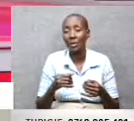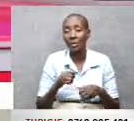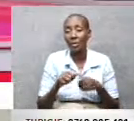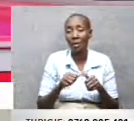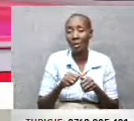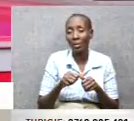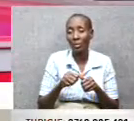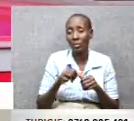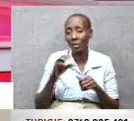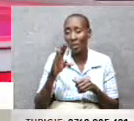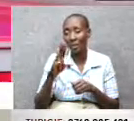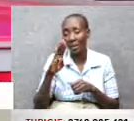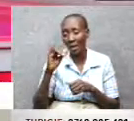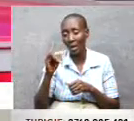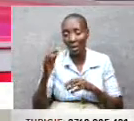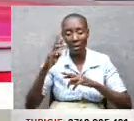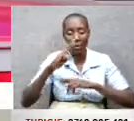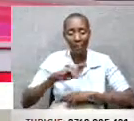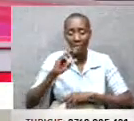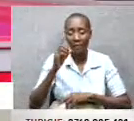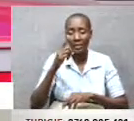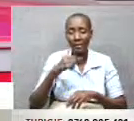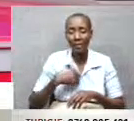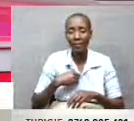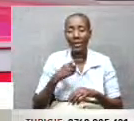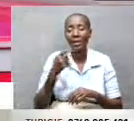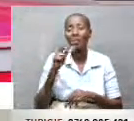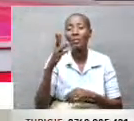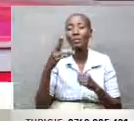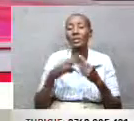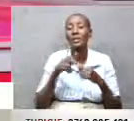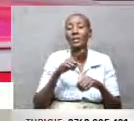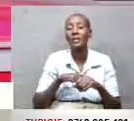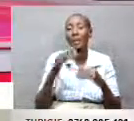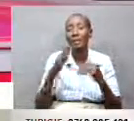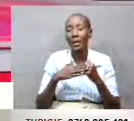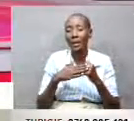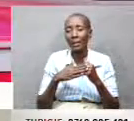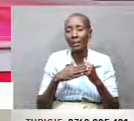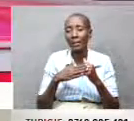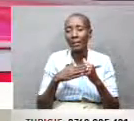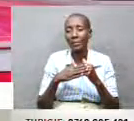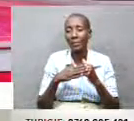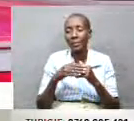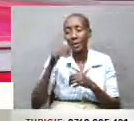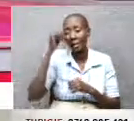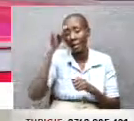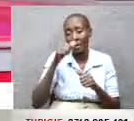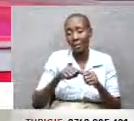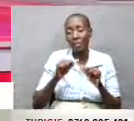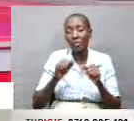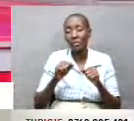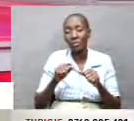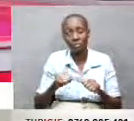Sasa hivi natupeleka kwenye mapumziko ya kwanza ndani ya upeo wa TV47, makala yakiwa ni ya saa 3. Naam mtazamaji, kumbuka unaweza